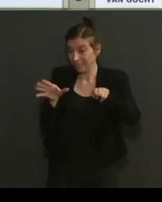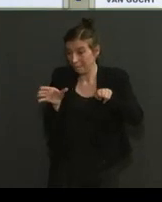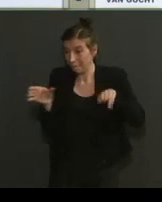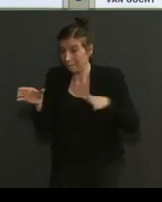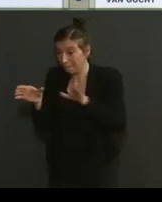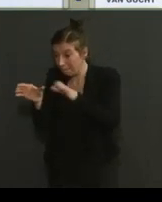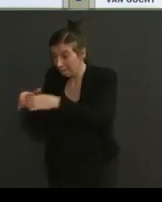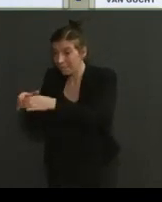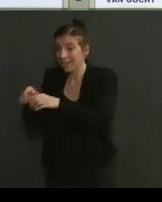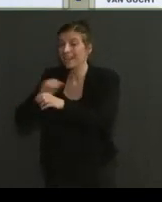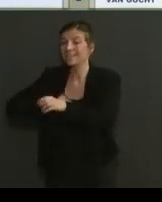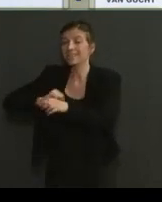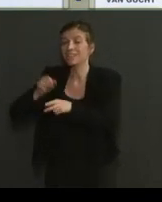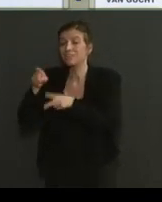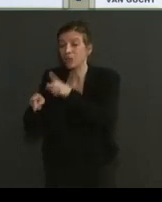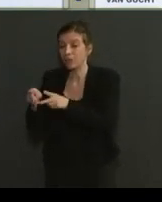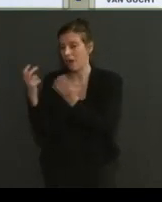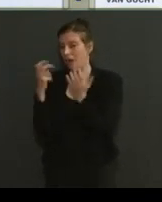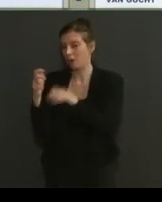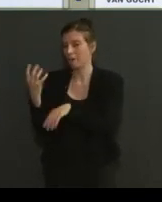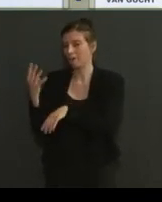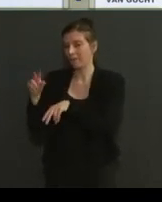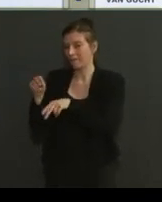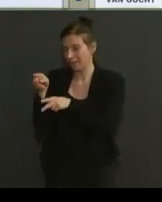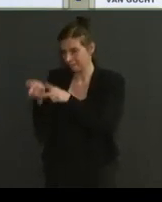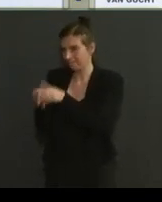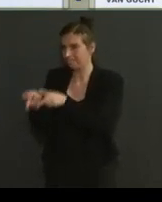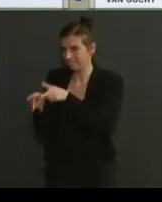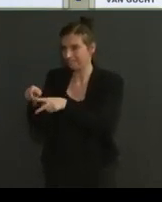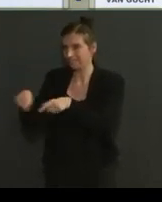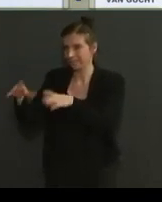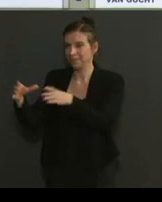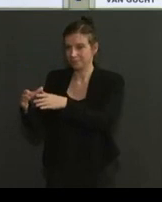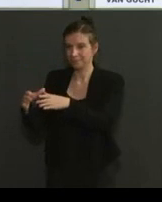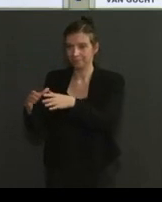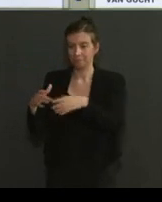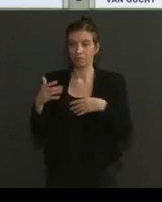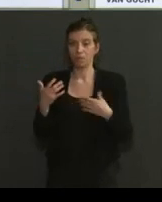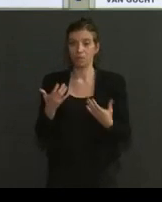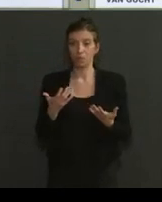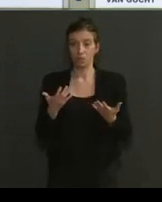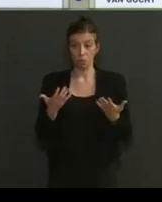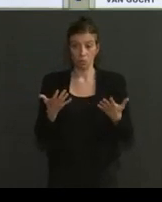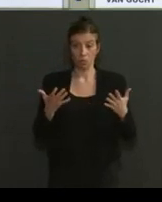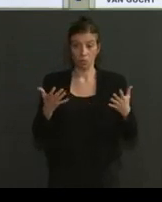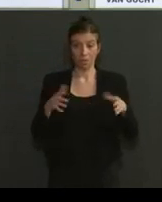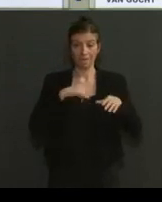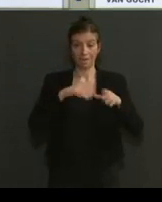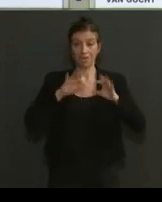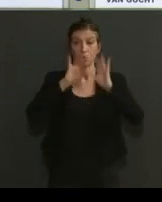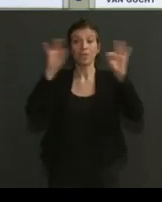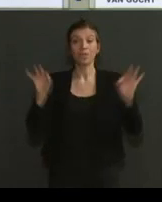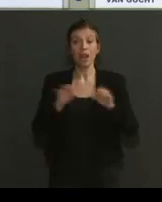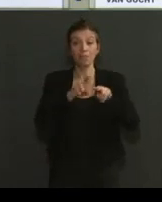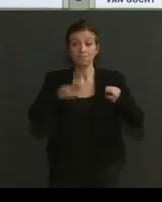Het aantal COVID-patiënten in onze ziekenhuizen is daarmee gehalveerd sinds de piek van 3 november.